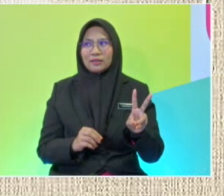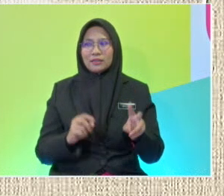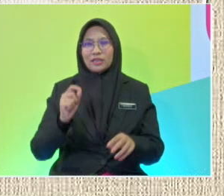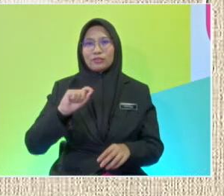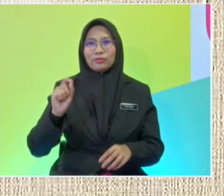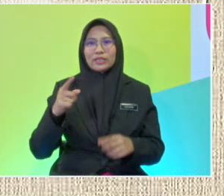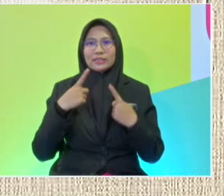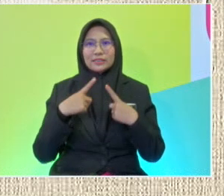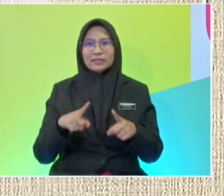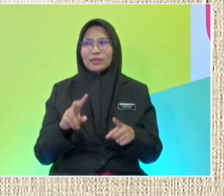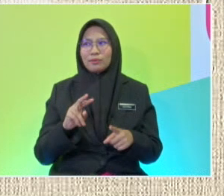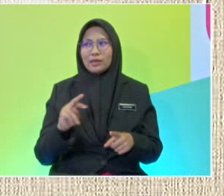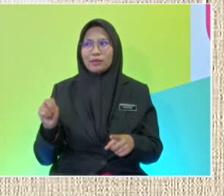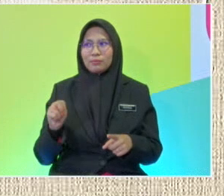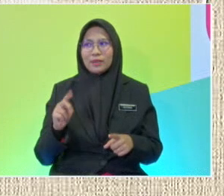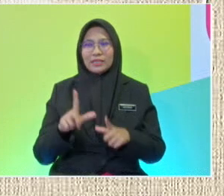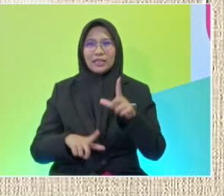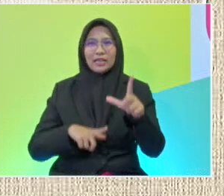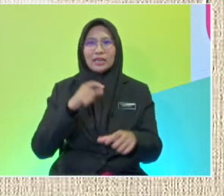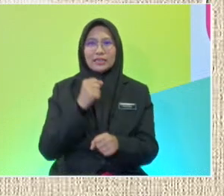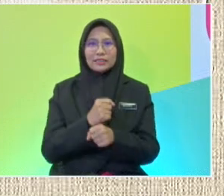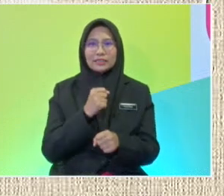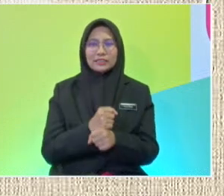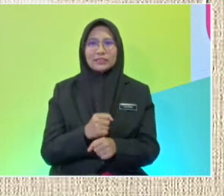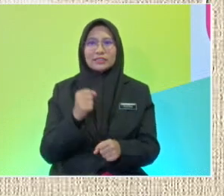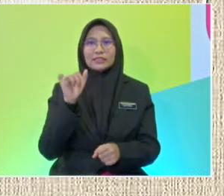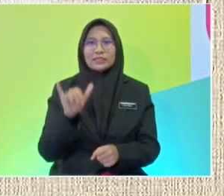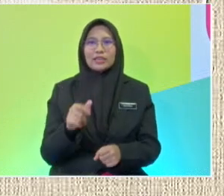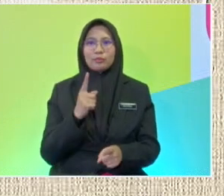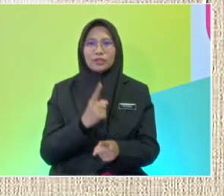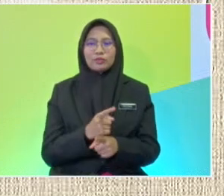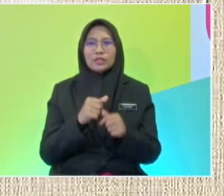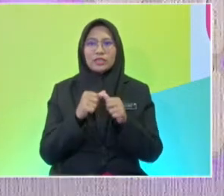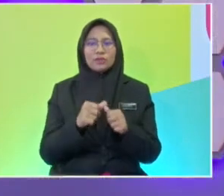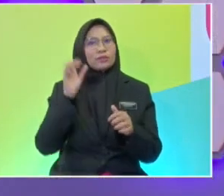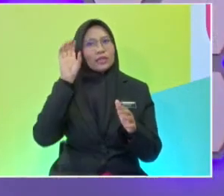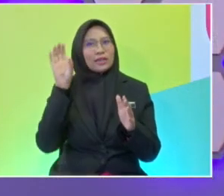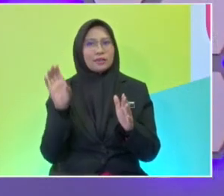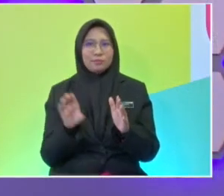dan langkah kerja dengan betul berdasarkan arahan dan raja yang diberikan